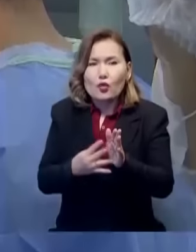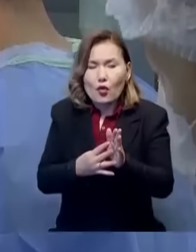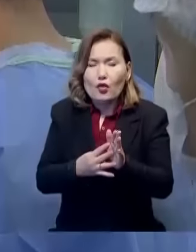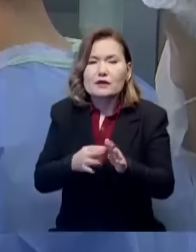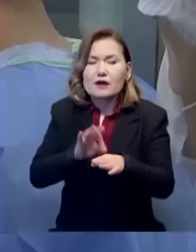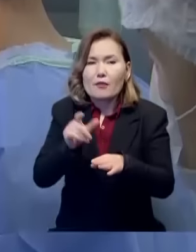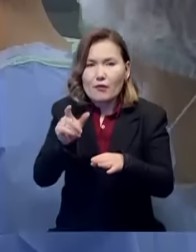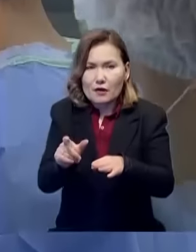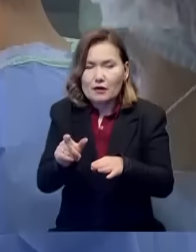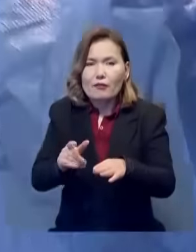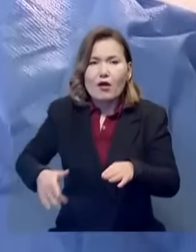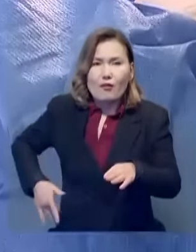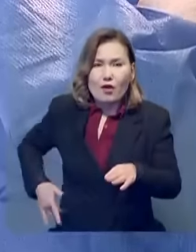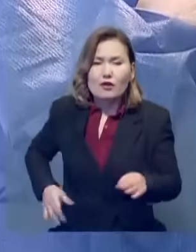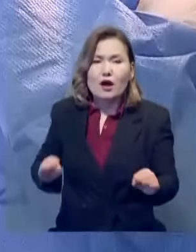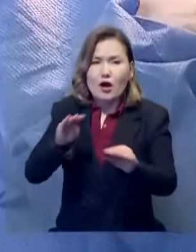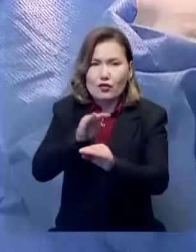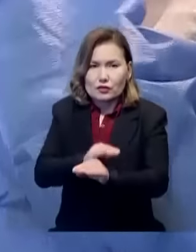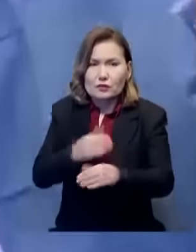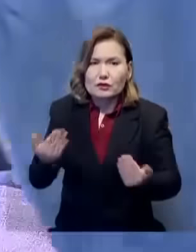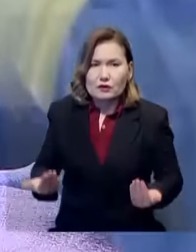күткен қуанышқа бөленді.